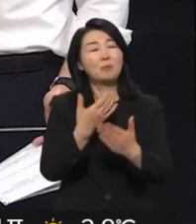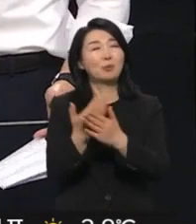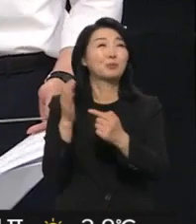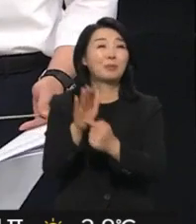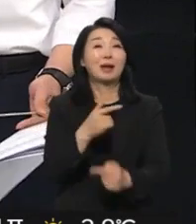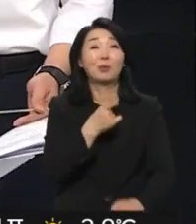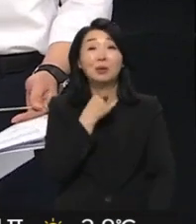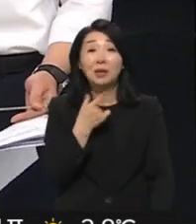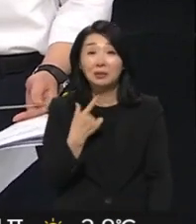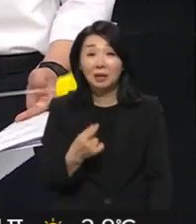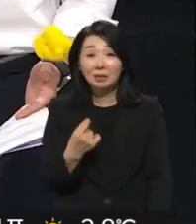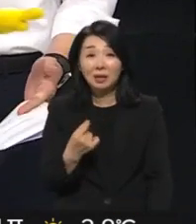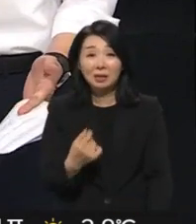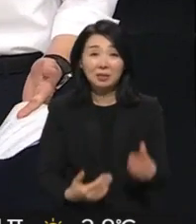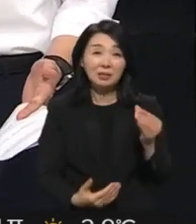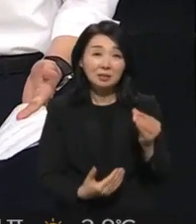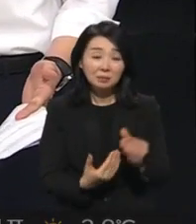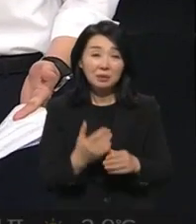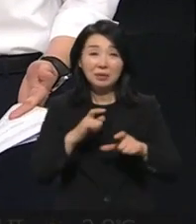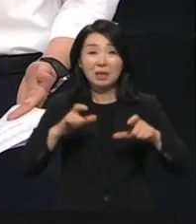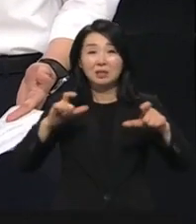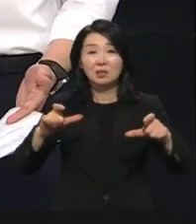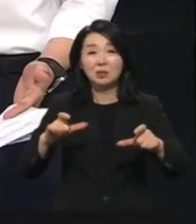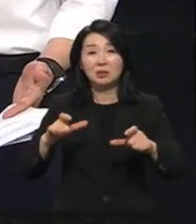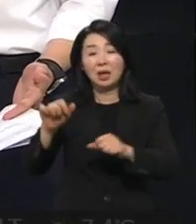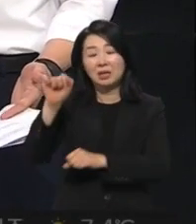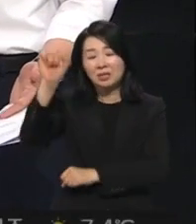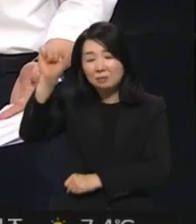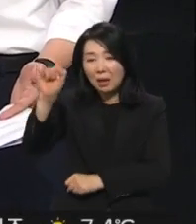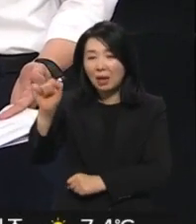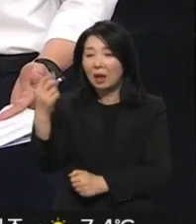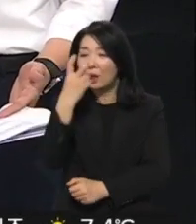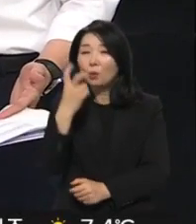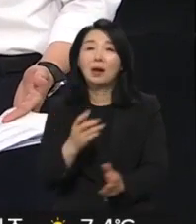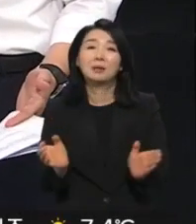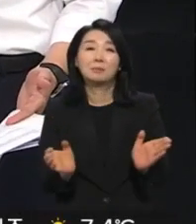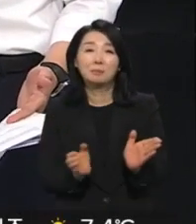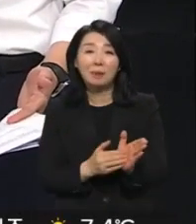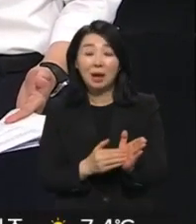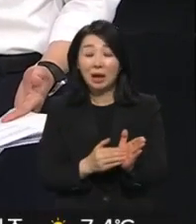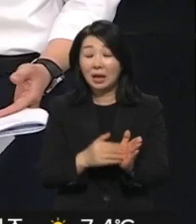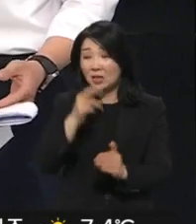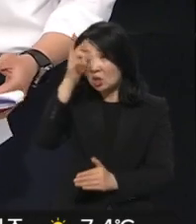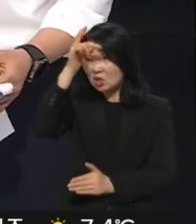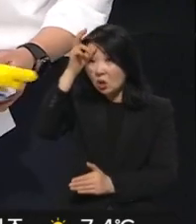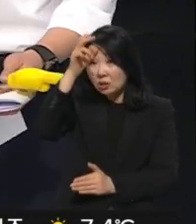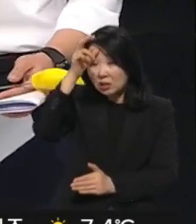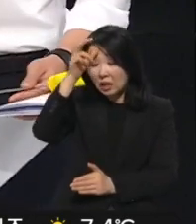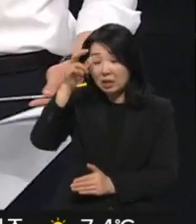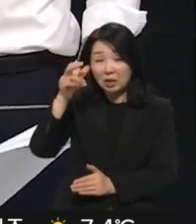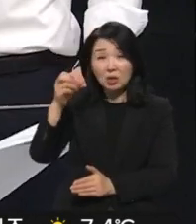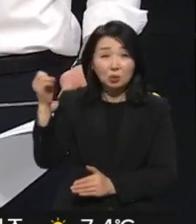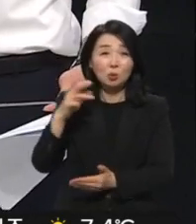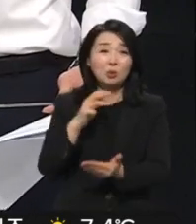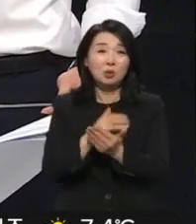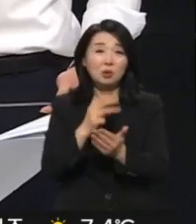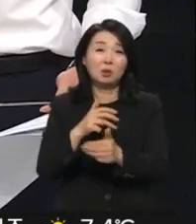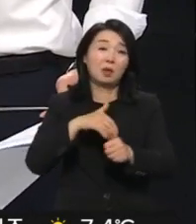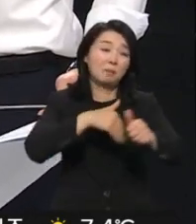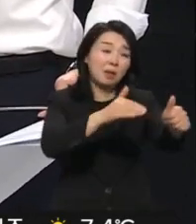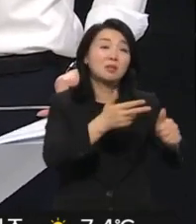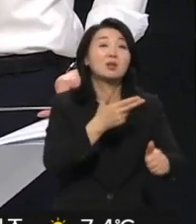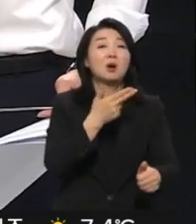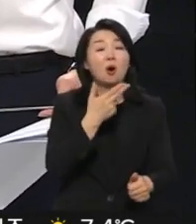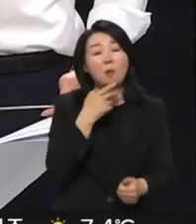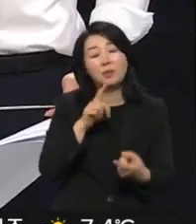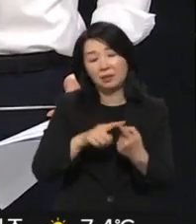듯한데요. 이 참사 당일 다른 지역에서 집회 관리가 끝난 이 경비 기동대를 곧바로 이태원으로 배치하지 않은